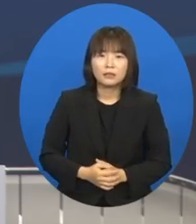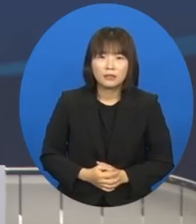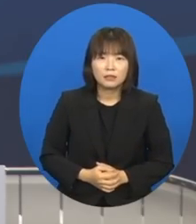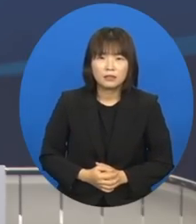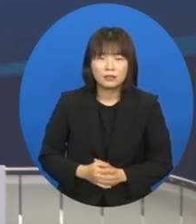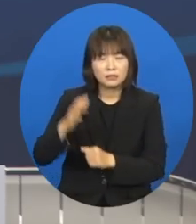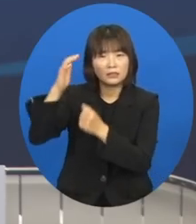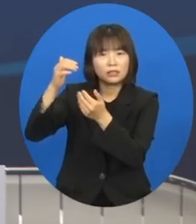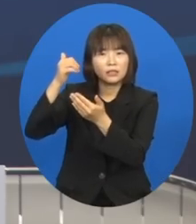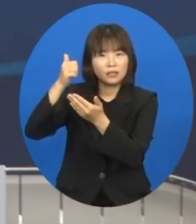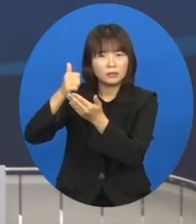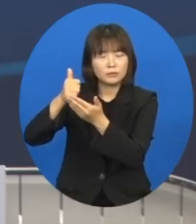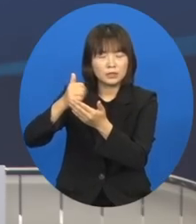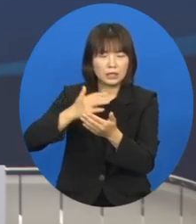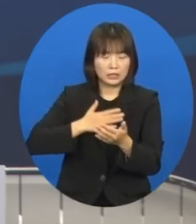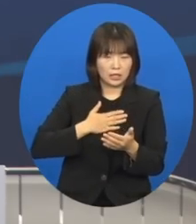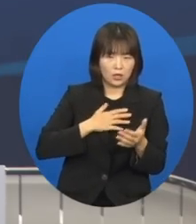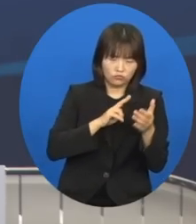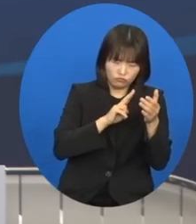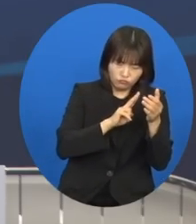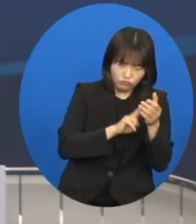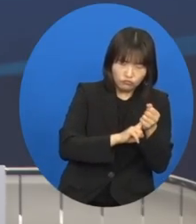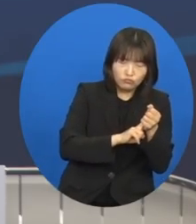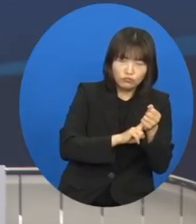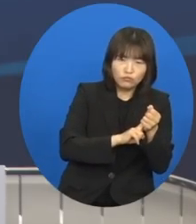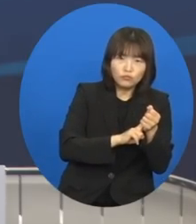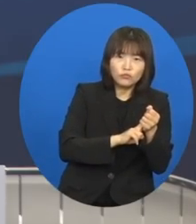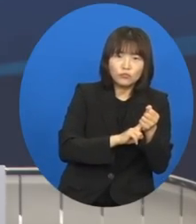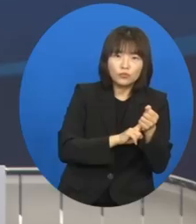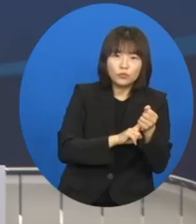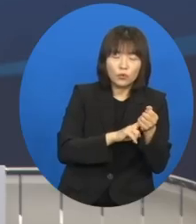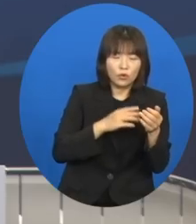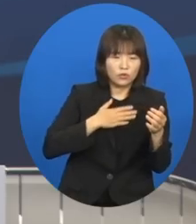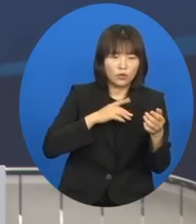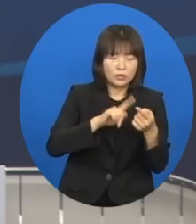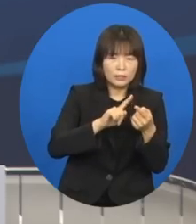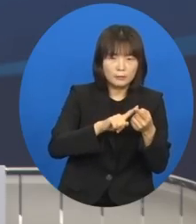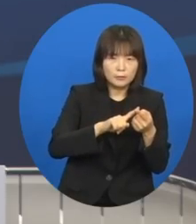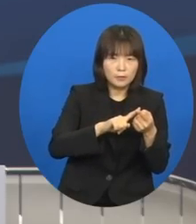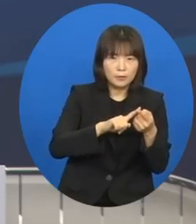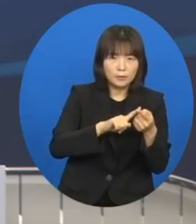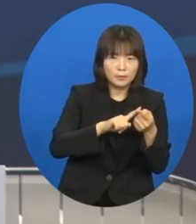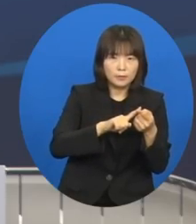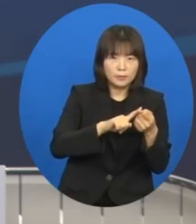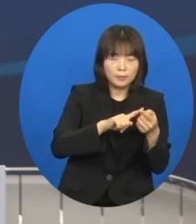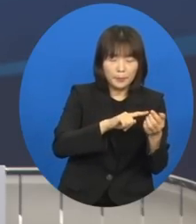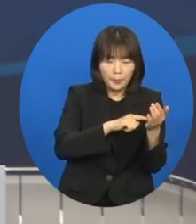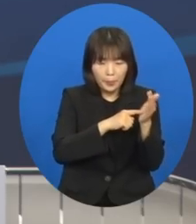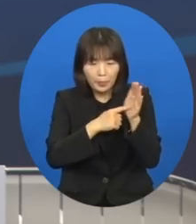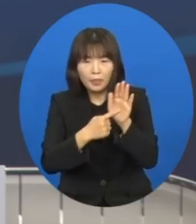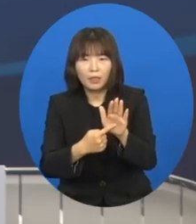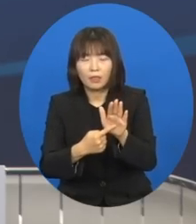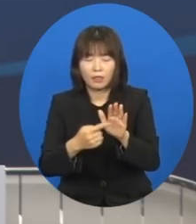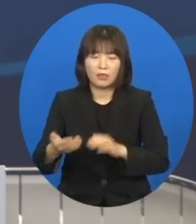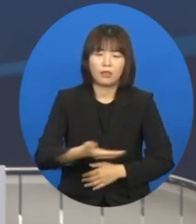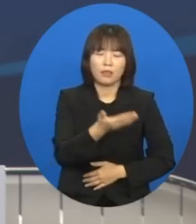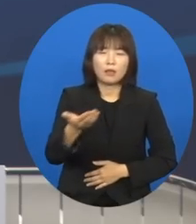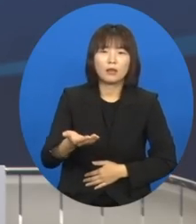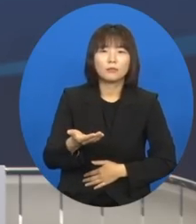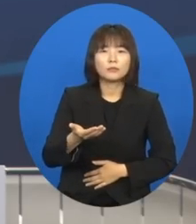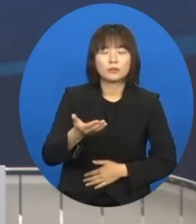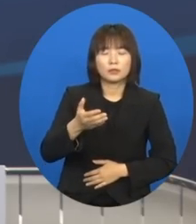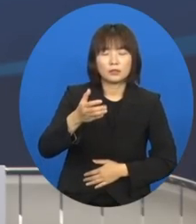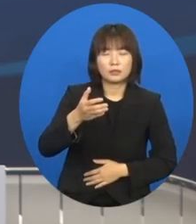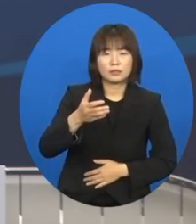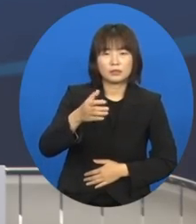어쩌면 하나님은 제가 숨어 있어도 저를 끄집어내서 여러분들 앞에 증인으로 세우신 걸